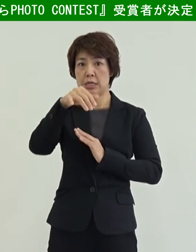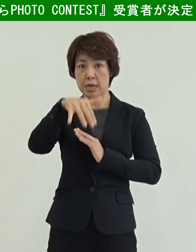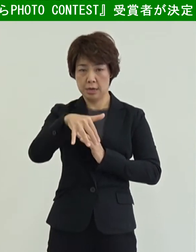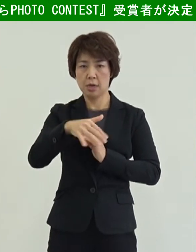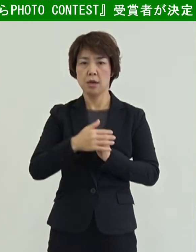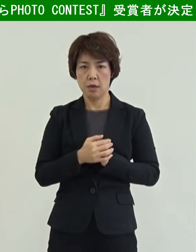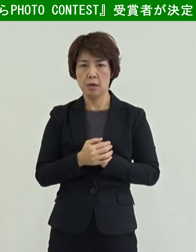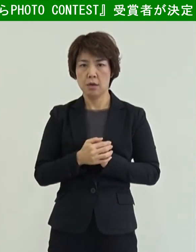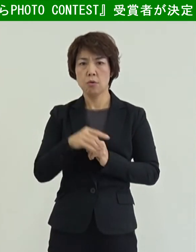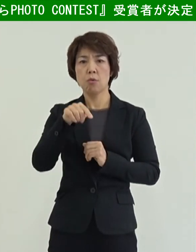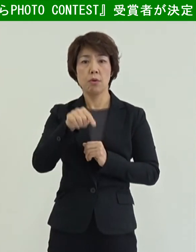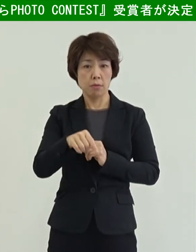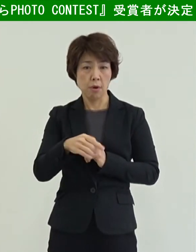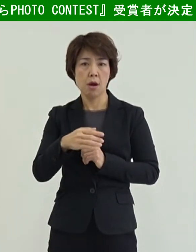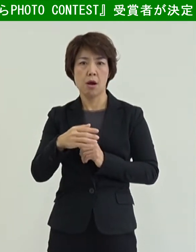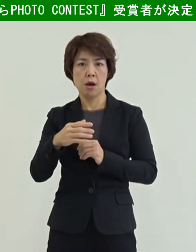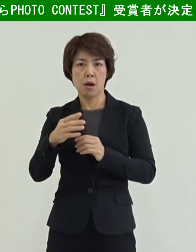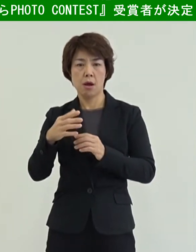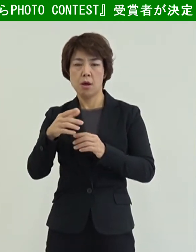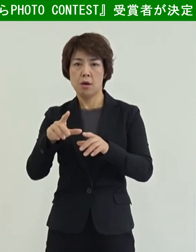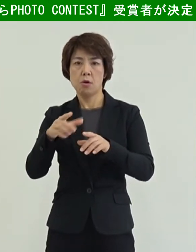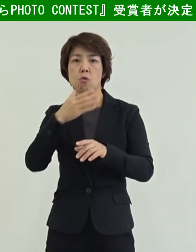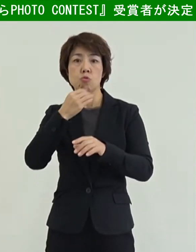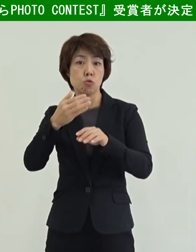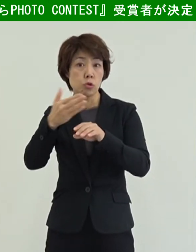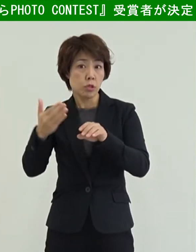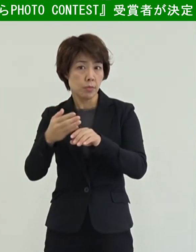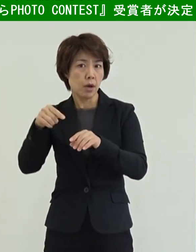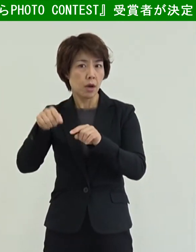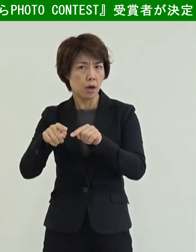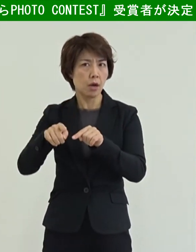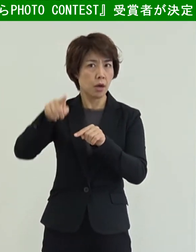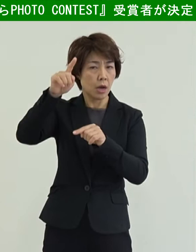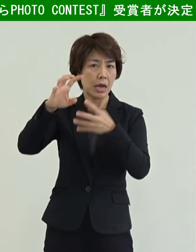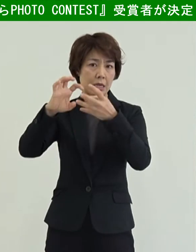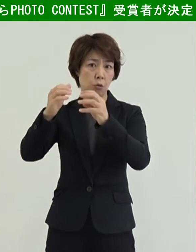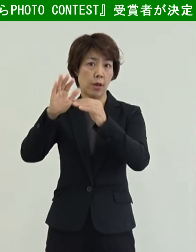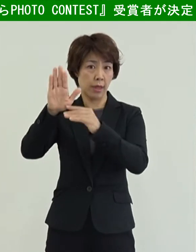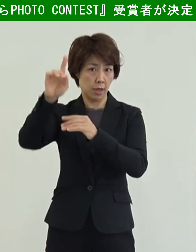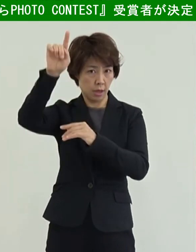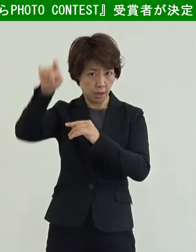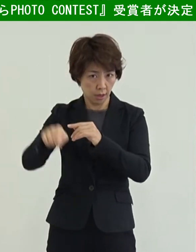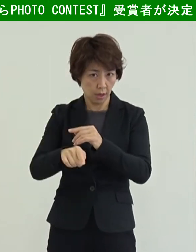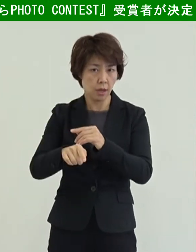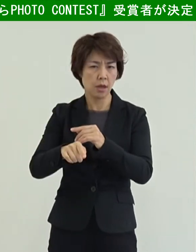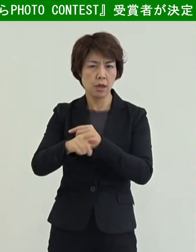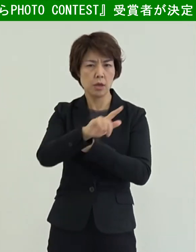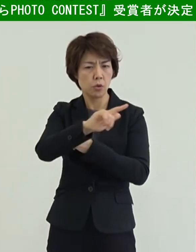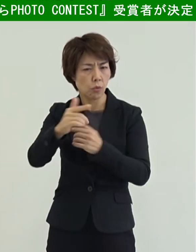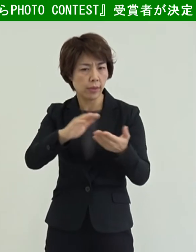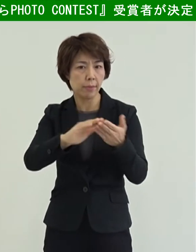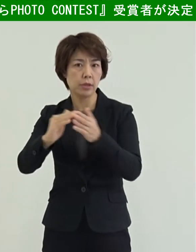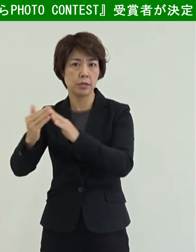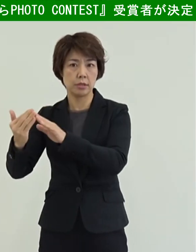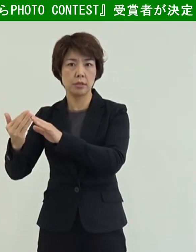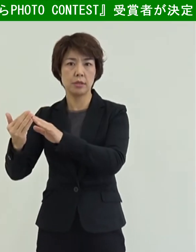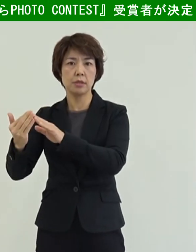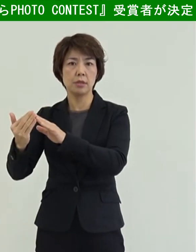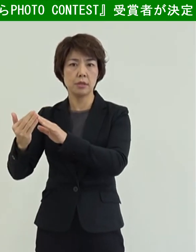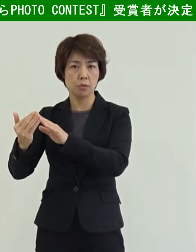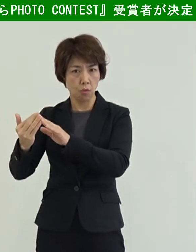福島から岩手までのですね色んなまちまちの